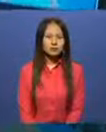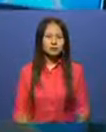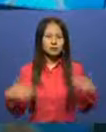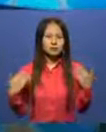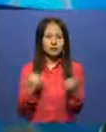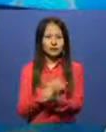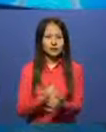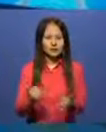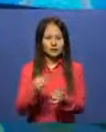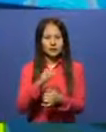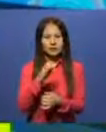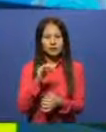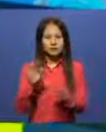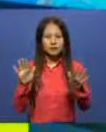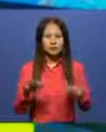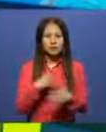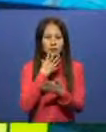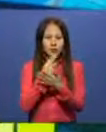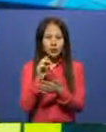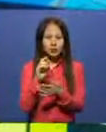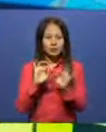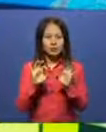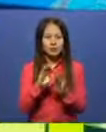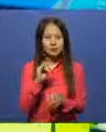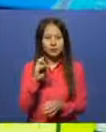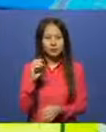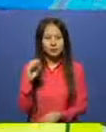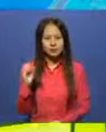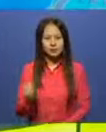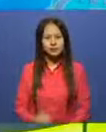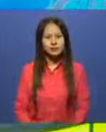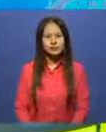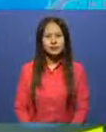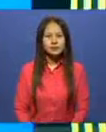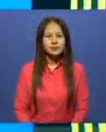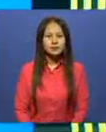Ассаламу алейкум, ардақты ағайын, хабар арнасында жаңалықтар, студияда Қуат Ахмиджанов және Жанбота Сәрсенбаева.